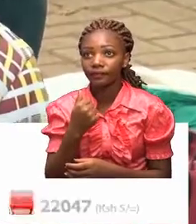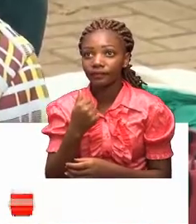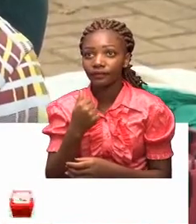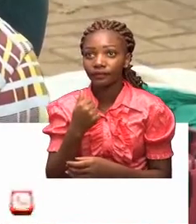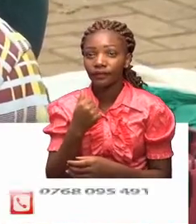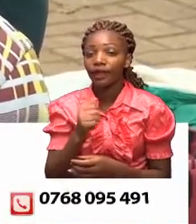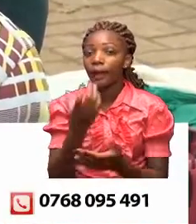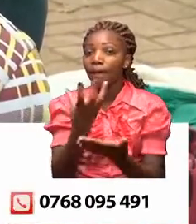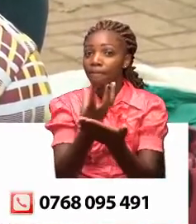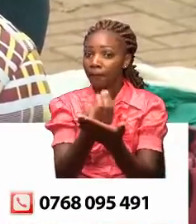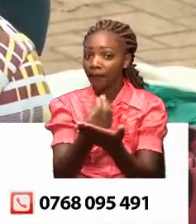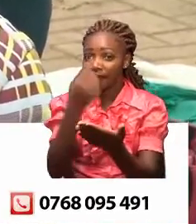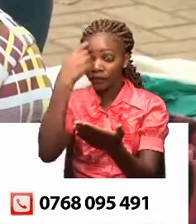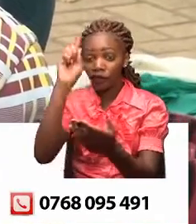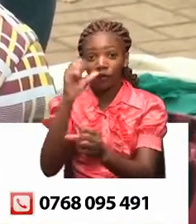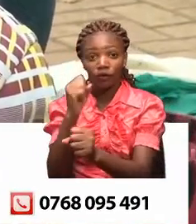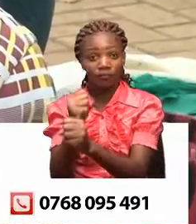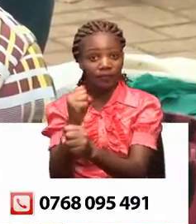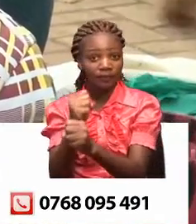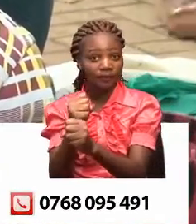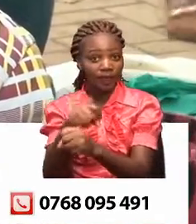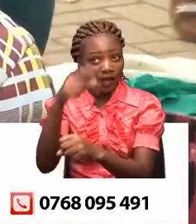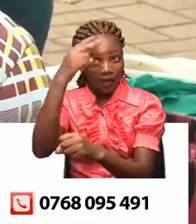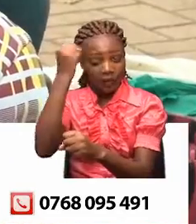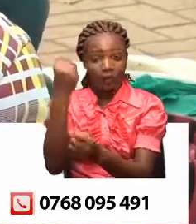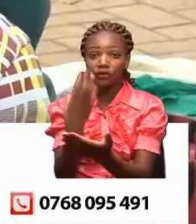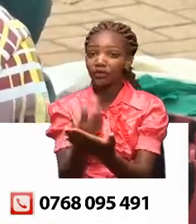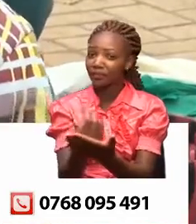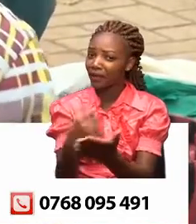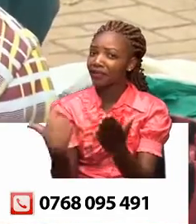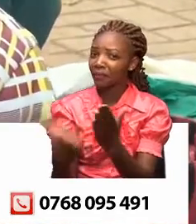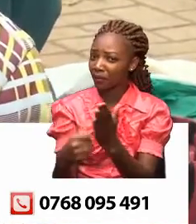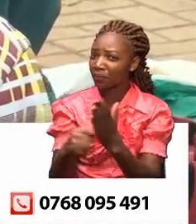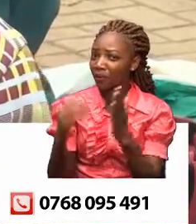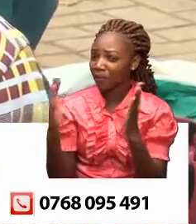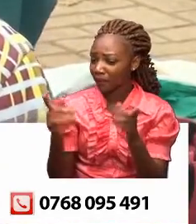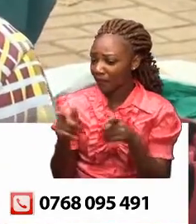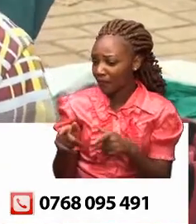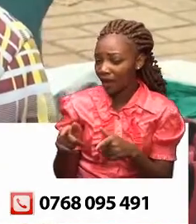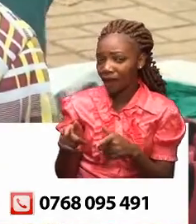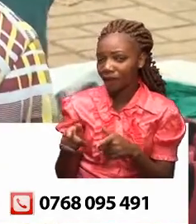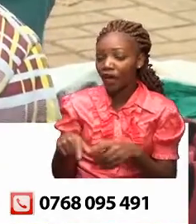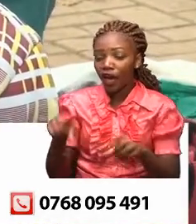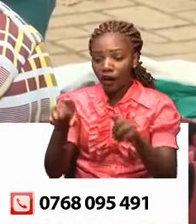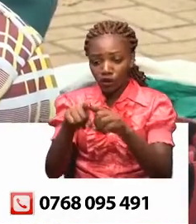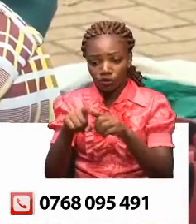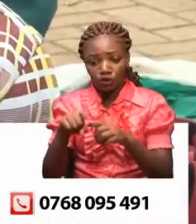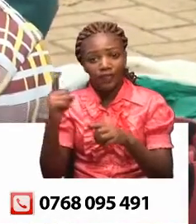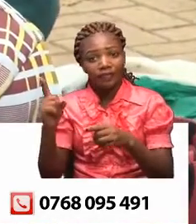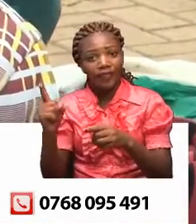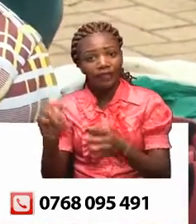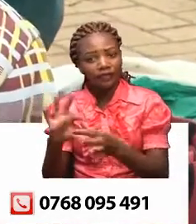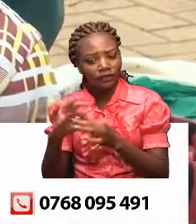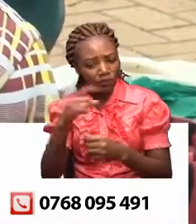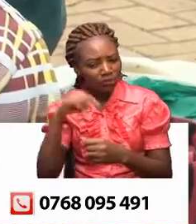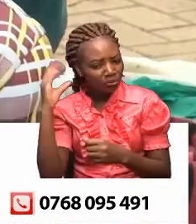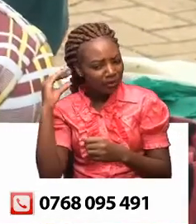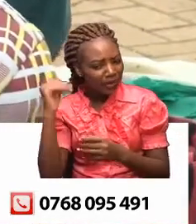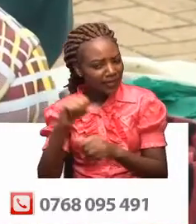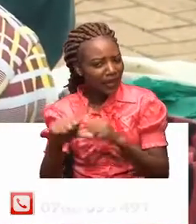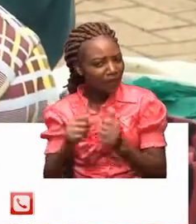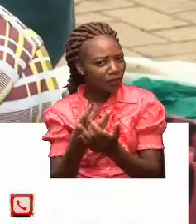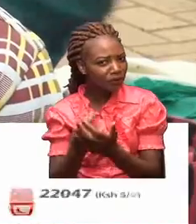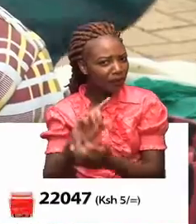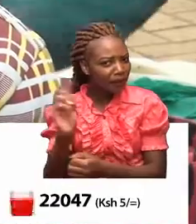capitals za kazi. Manake unaona capital huwa inatusumbua. Katika hiyo baraza hatujewahi kusikia capital. Kwa